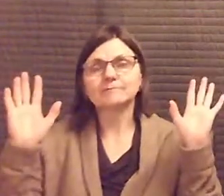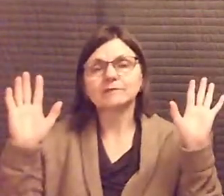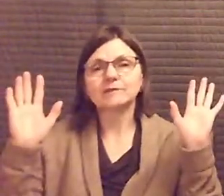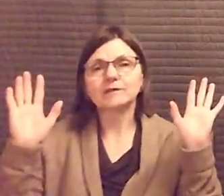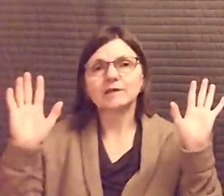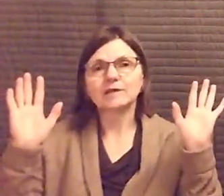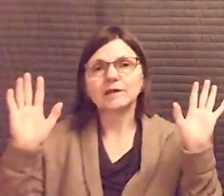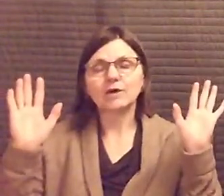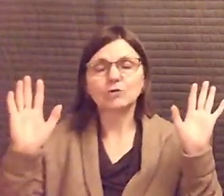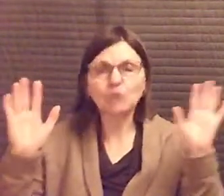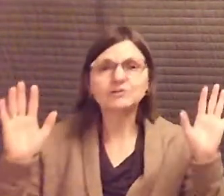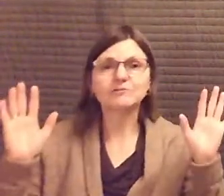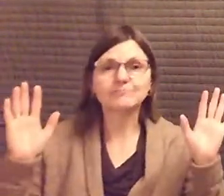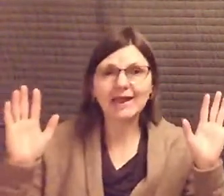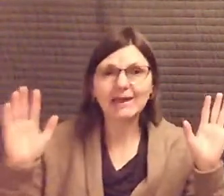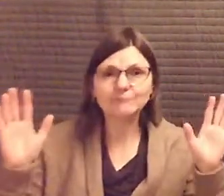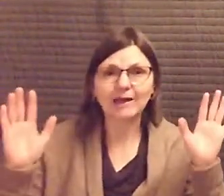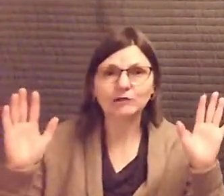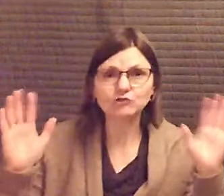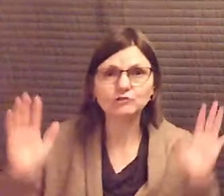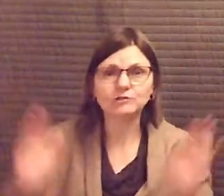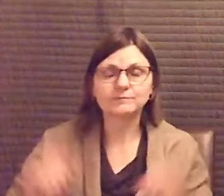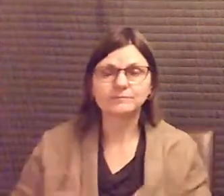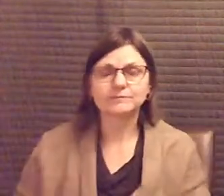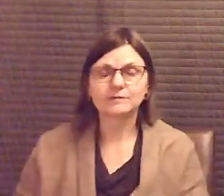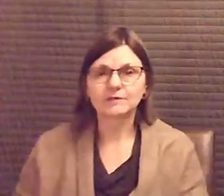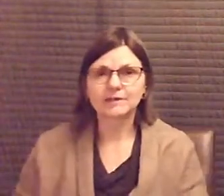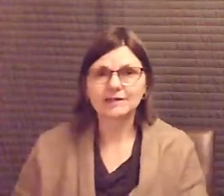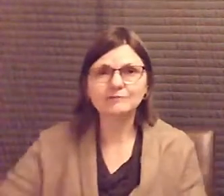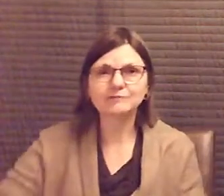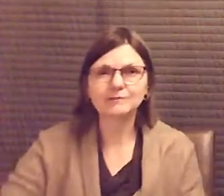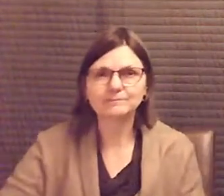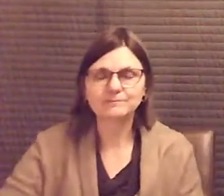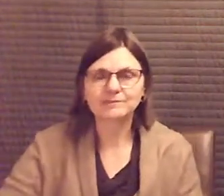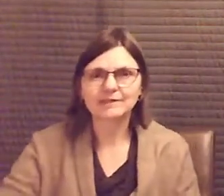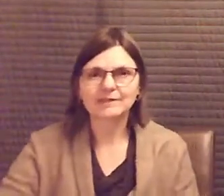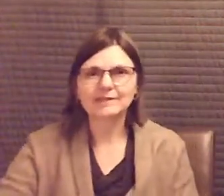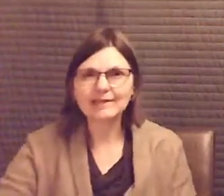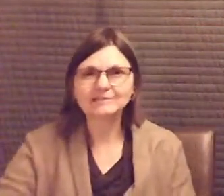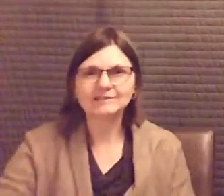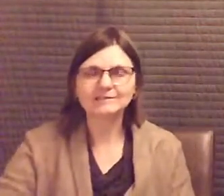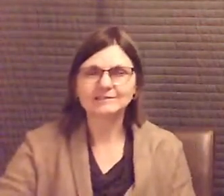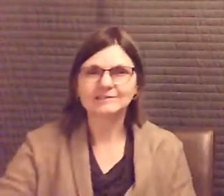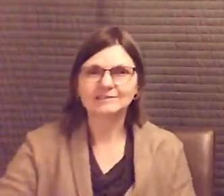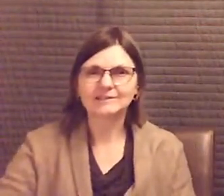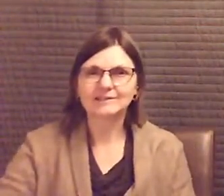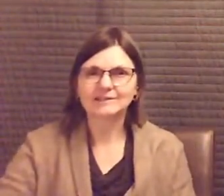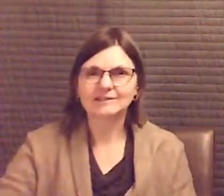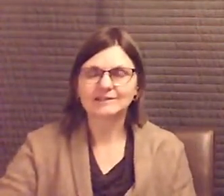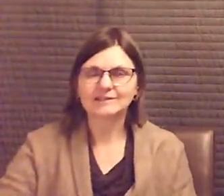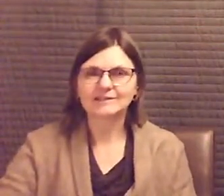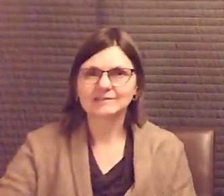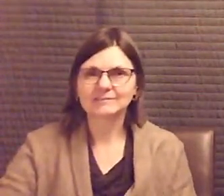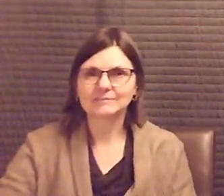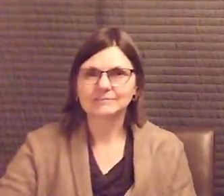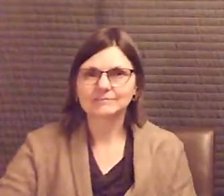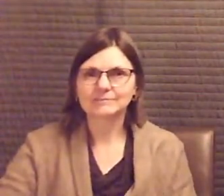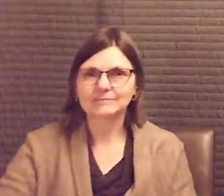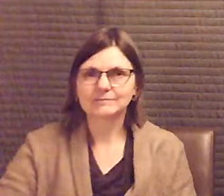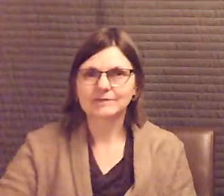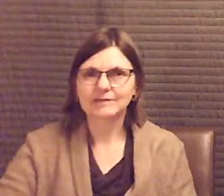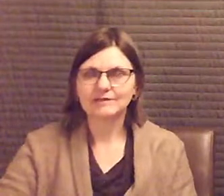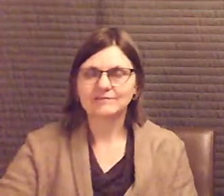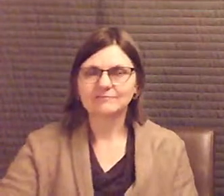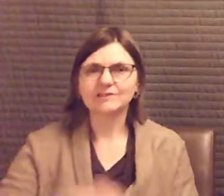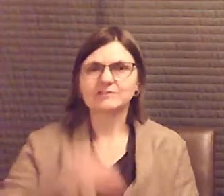maar een god en god heeft mij heeft mij gezonden die landen geliefde cheese als jezus' borst houden en